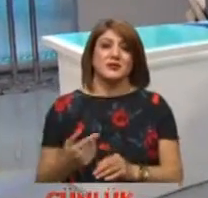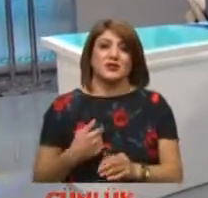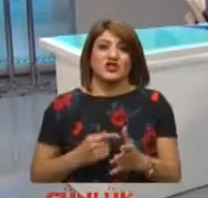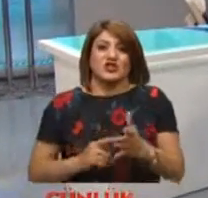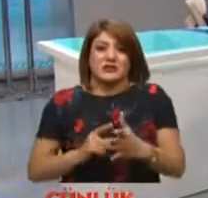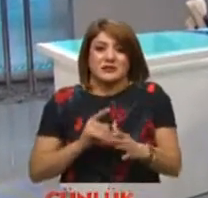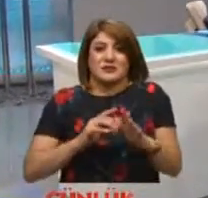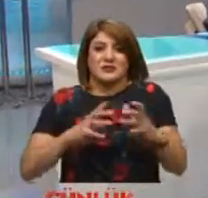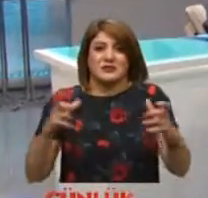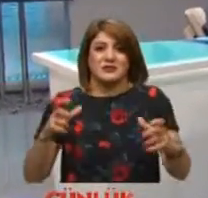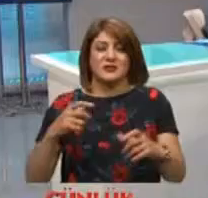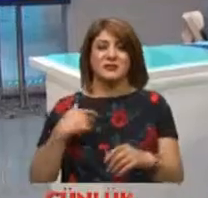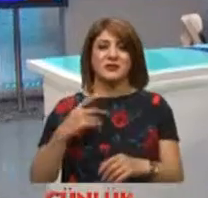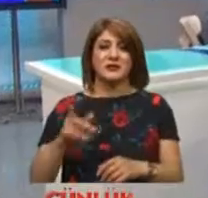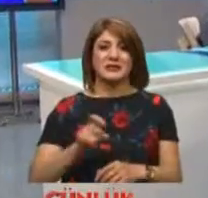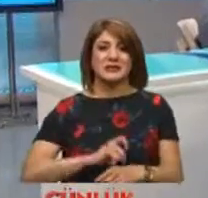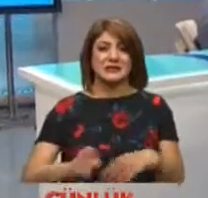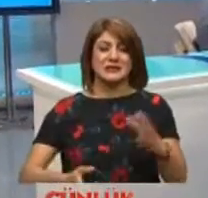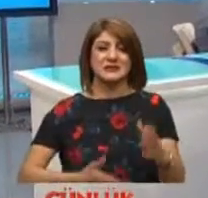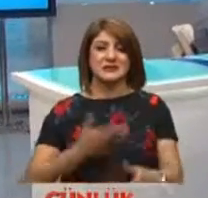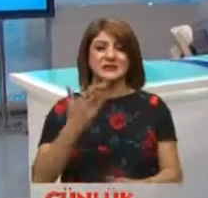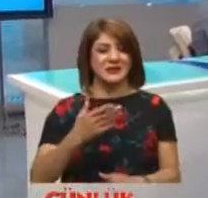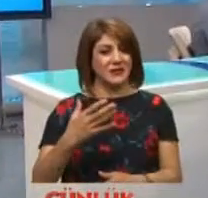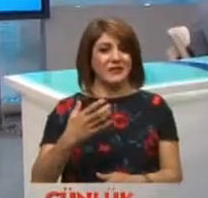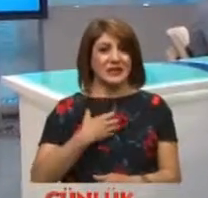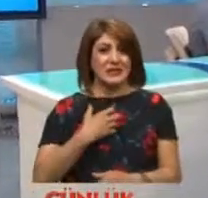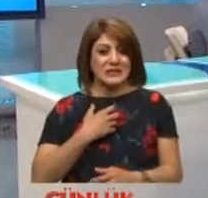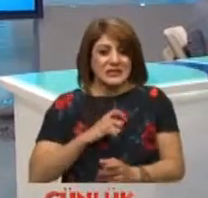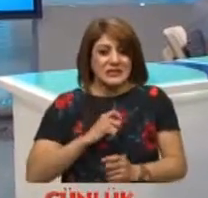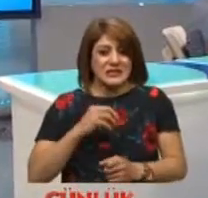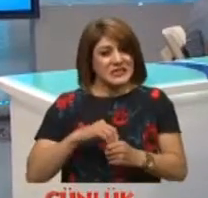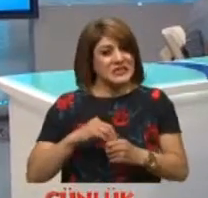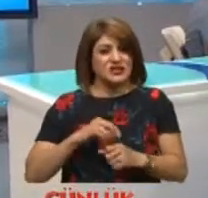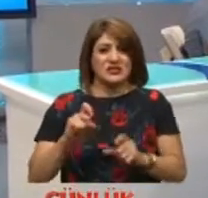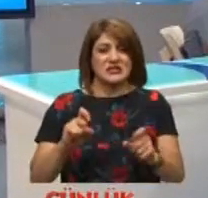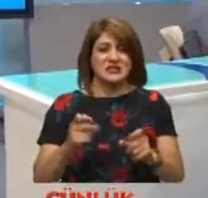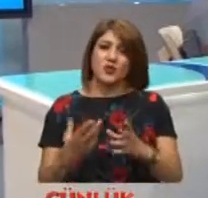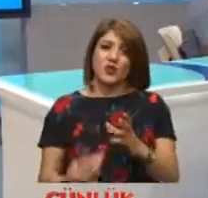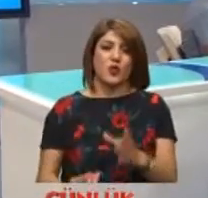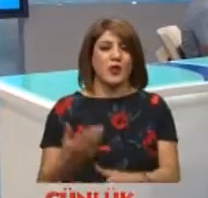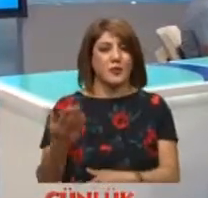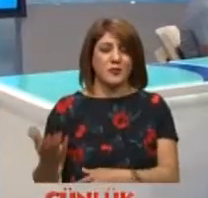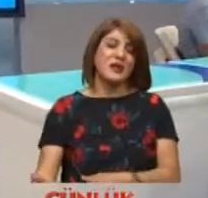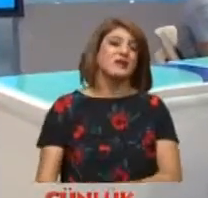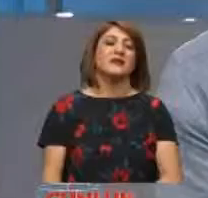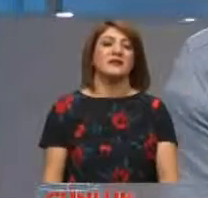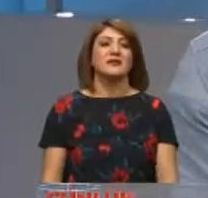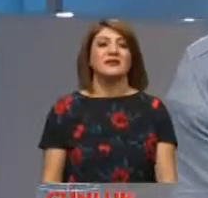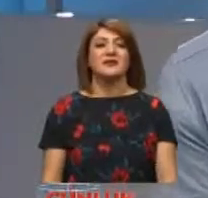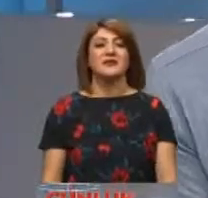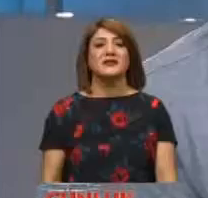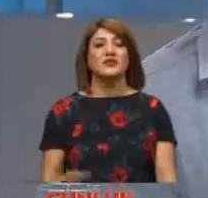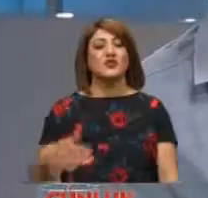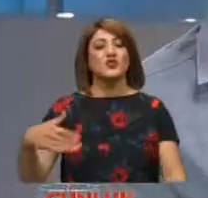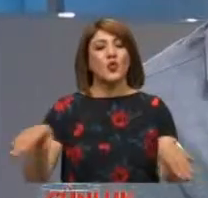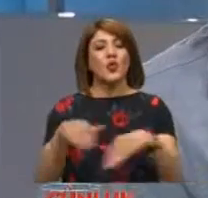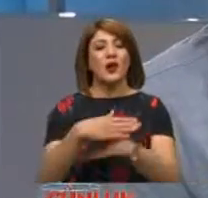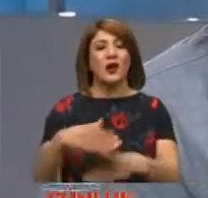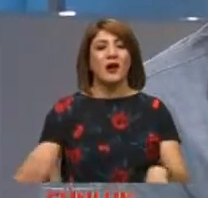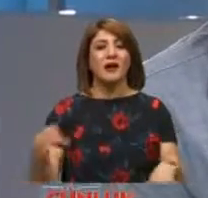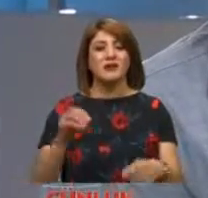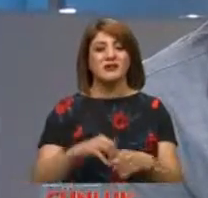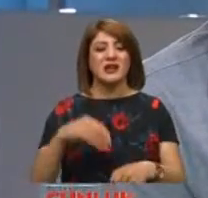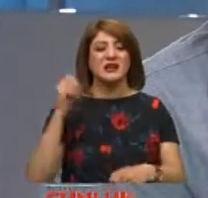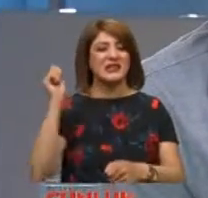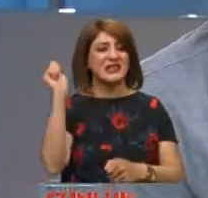Çığırından çıkmış öfkeli. Çığırından. Ama belki kendine göre gerçekten cinnet geçiriyor. Olabilir. Ya zaten sokakta kimse ama öyle